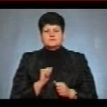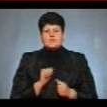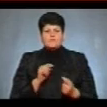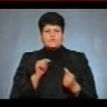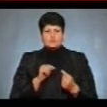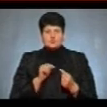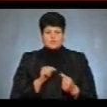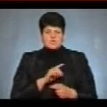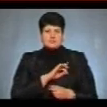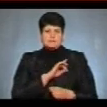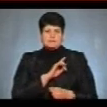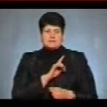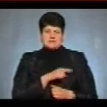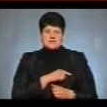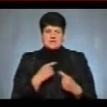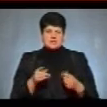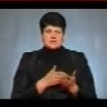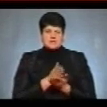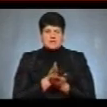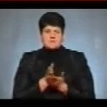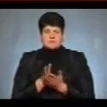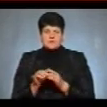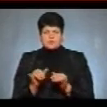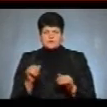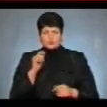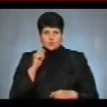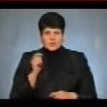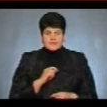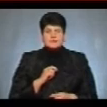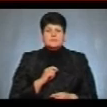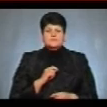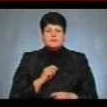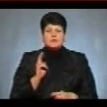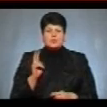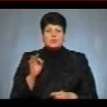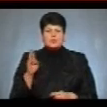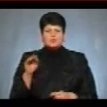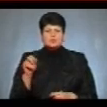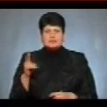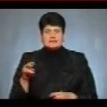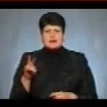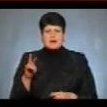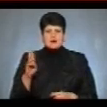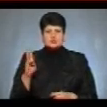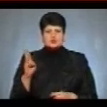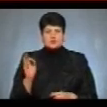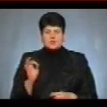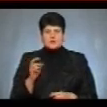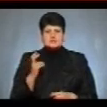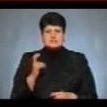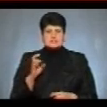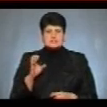всупереч підсилення інших напрямків розвитку України. Значить, Кошулинський, Ляшко,